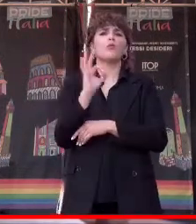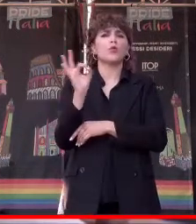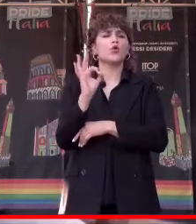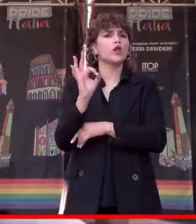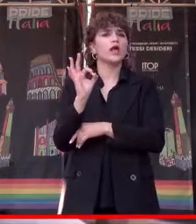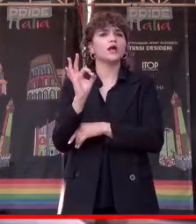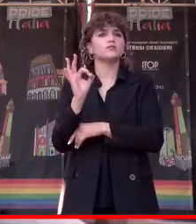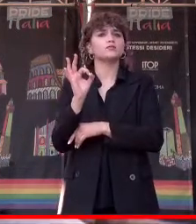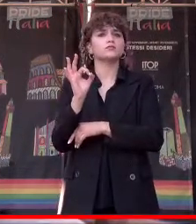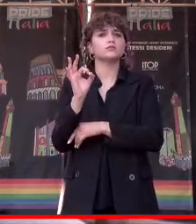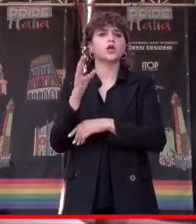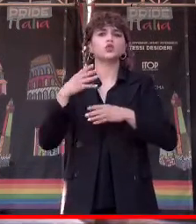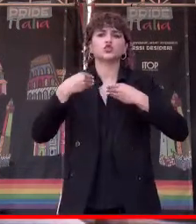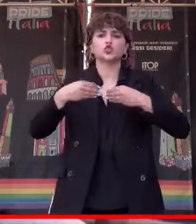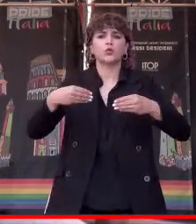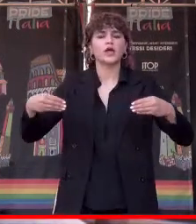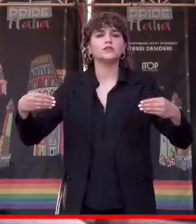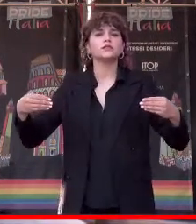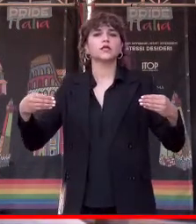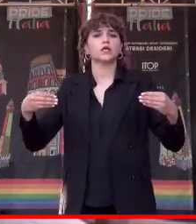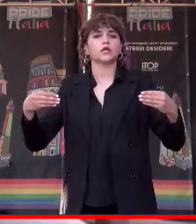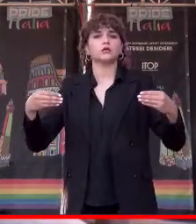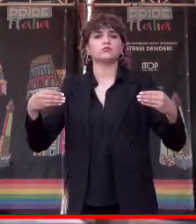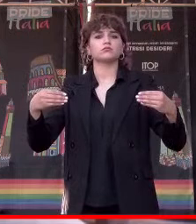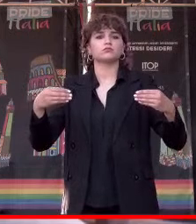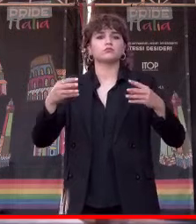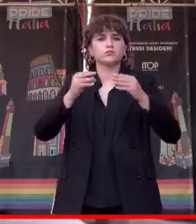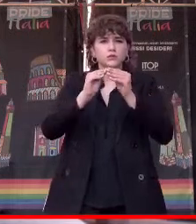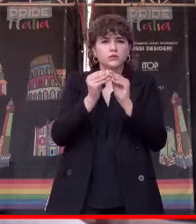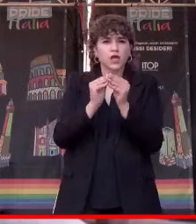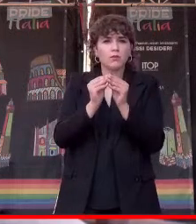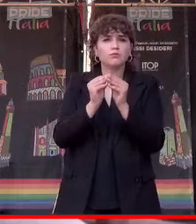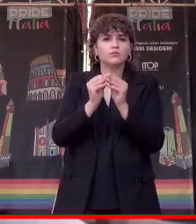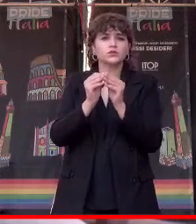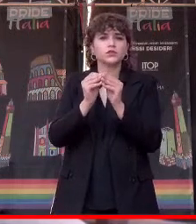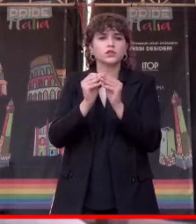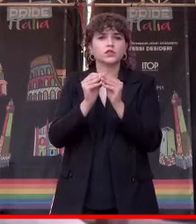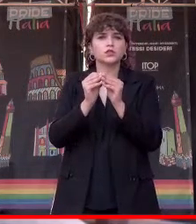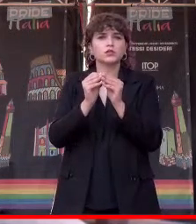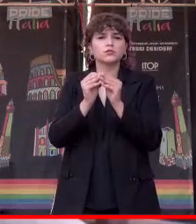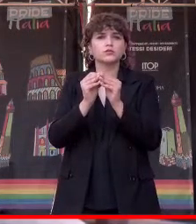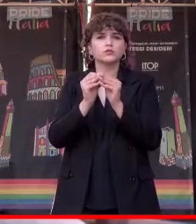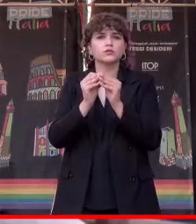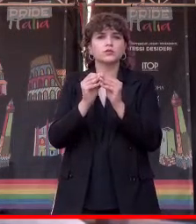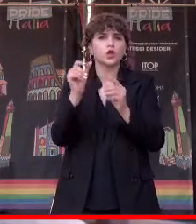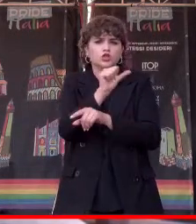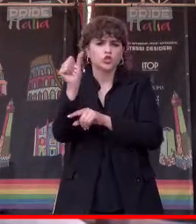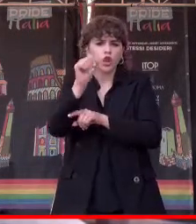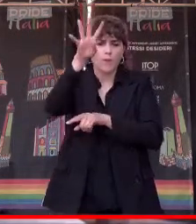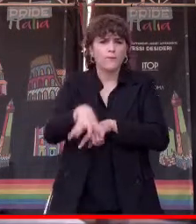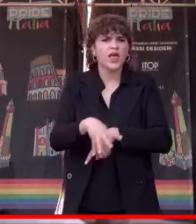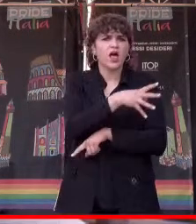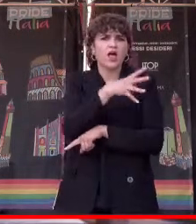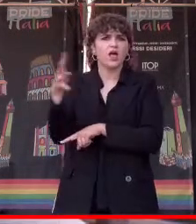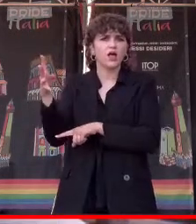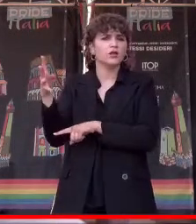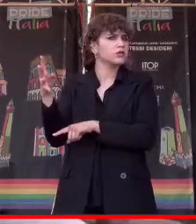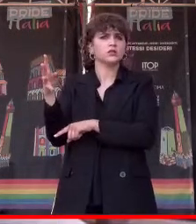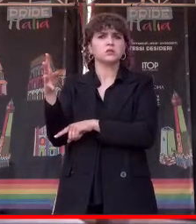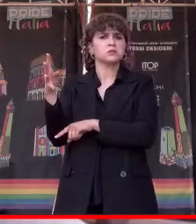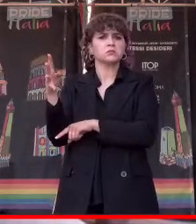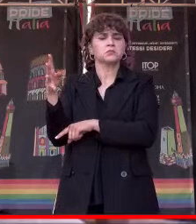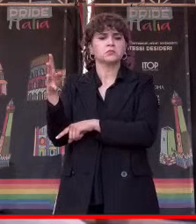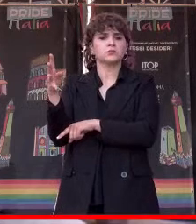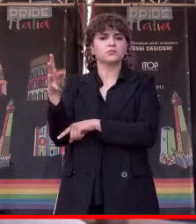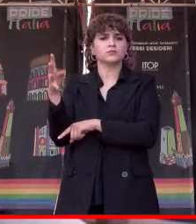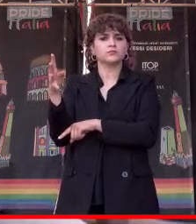strumenti che potrebbero essere sistemici, quindi non per forza dei piani, ma mi viene in mente degli, poco fa sempre